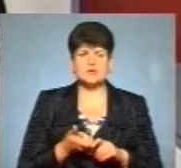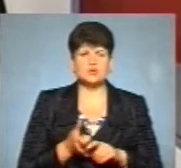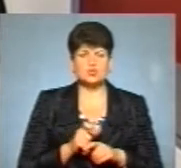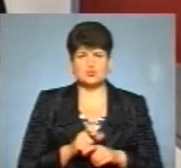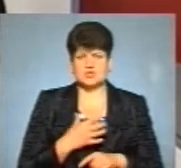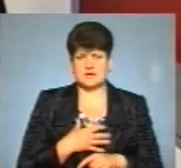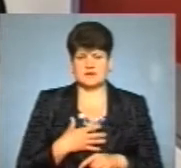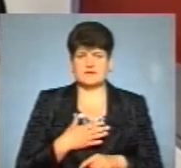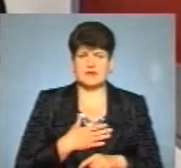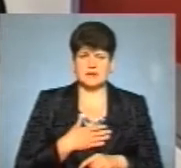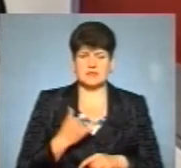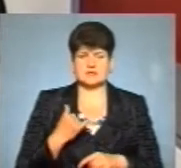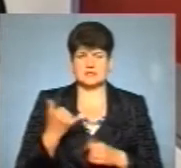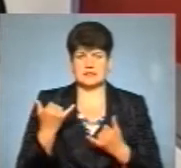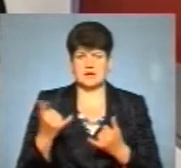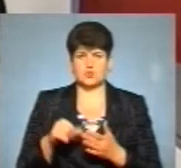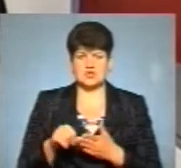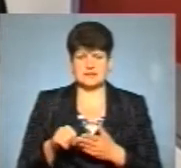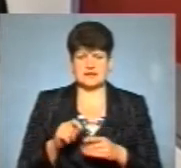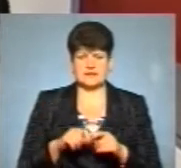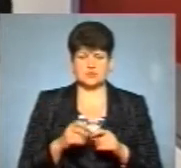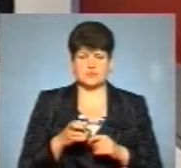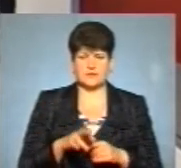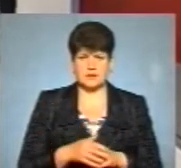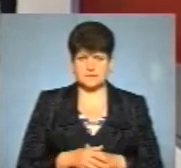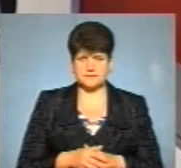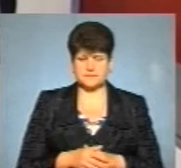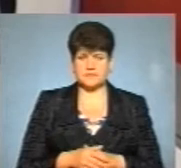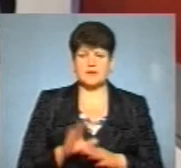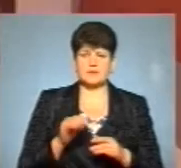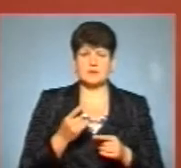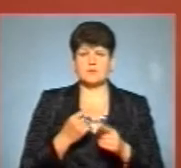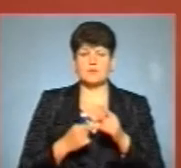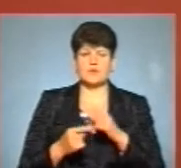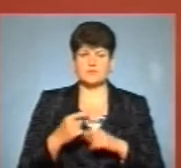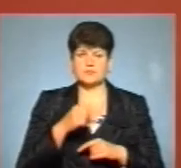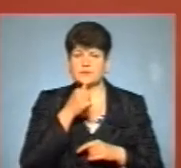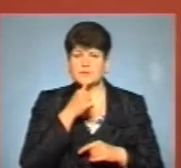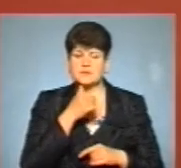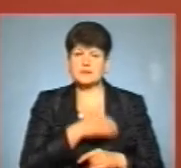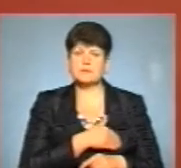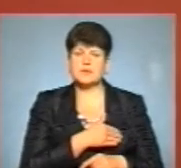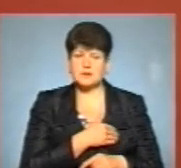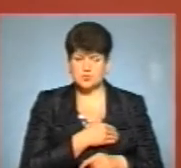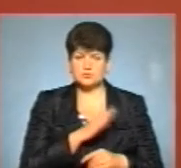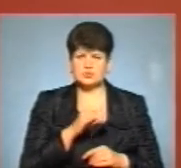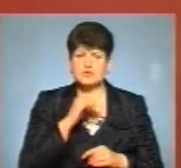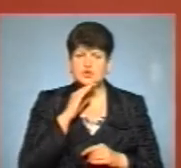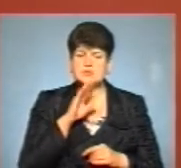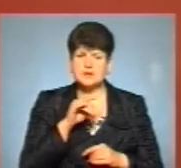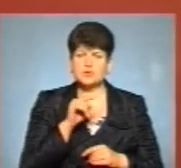для нас, і для самих учасників тестування. Давайте повернемося до вимірювання температури. Тобто буде достатньо того,